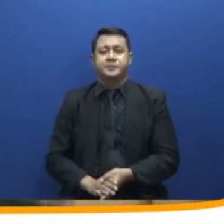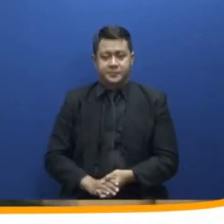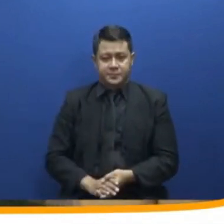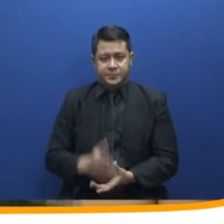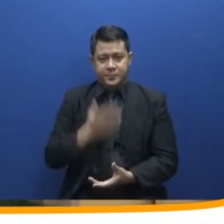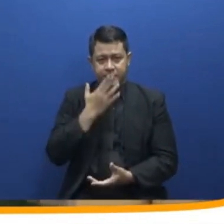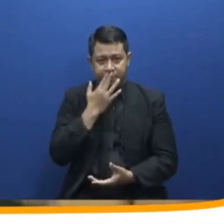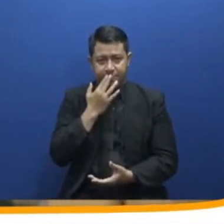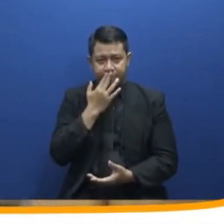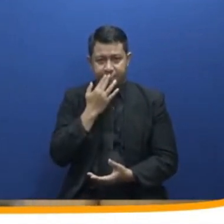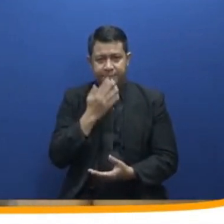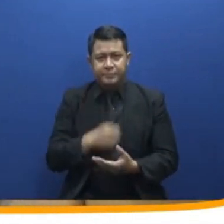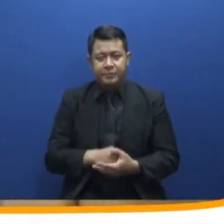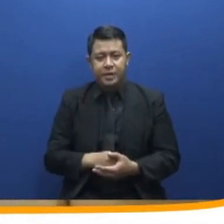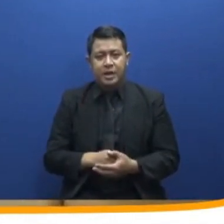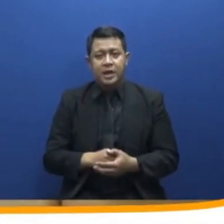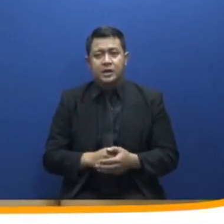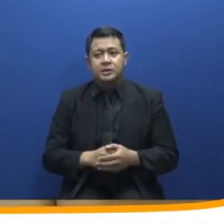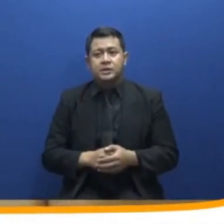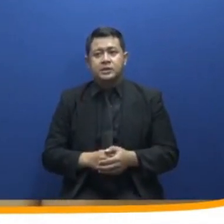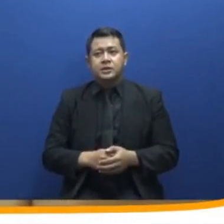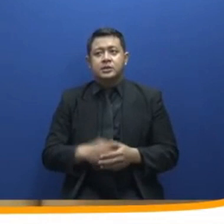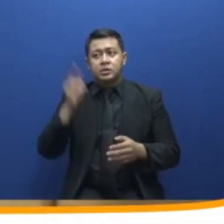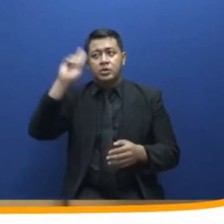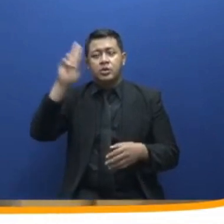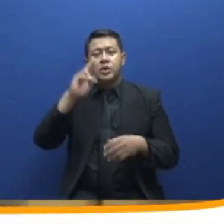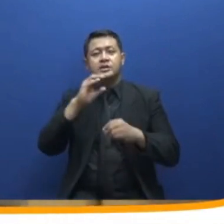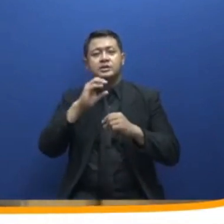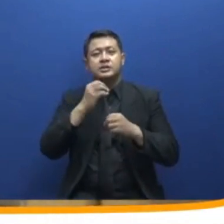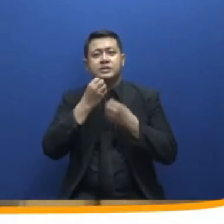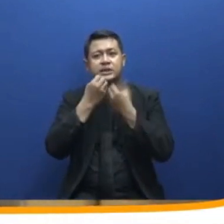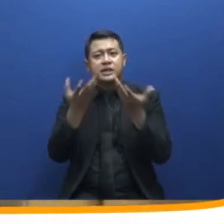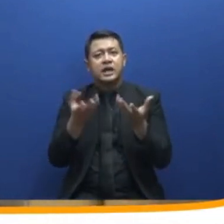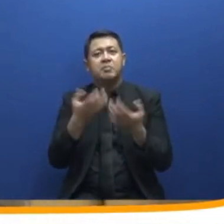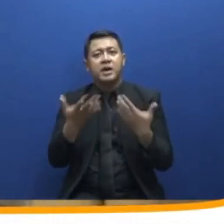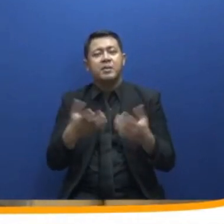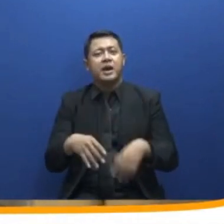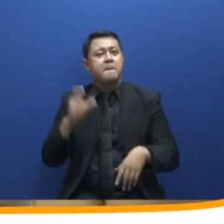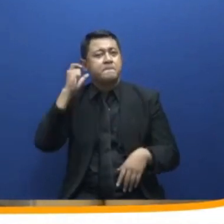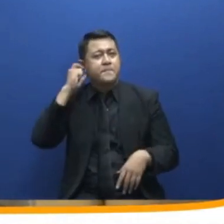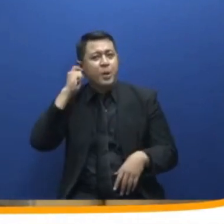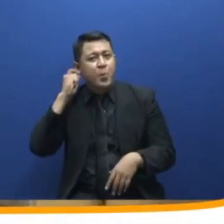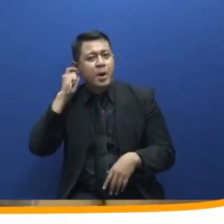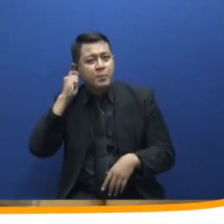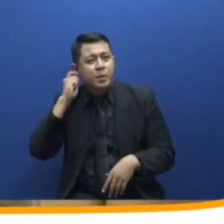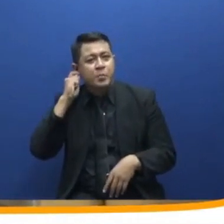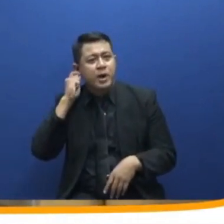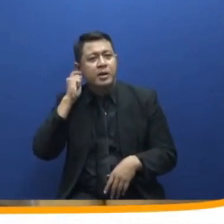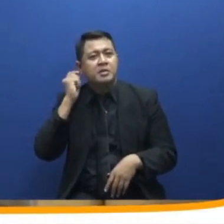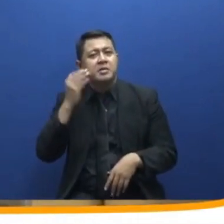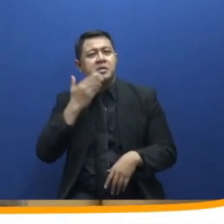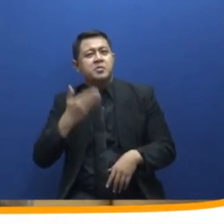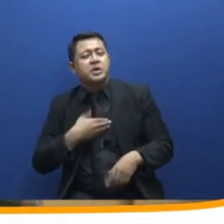Tuhan Hai yang bercerita Bagaimana perempuan-perempuan yang memiliki